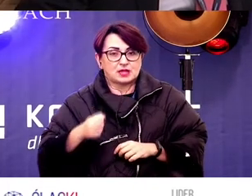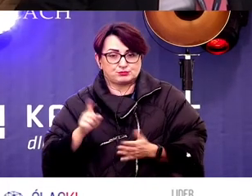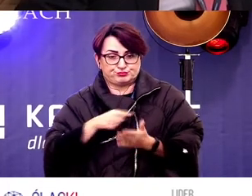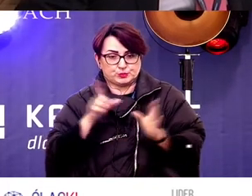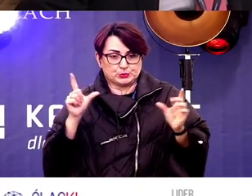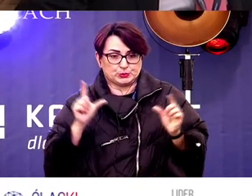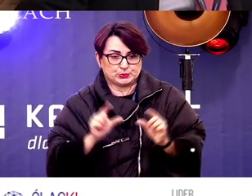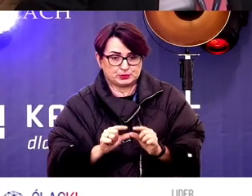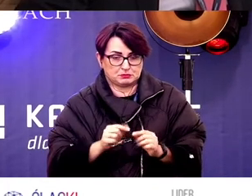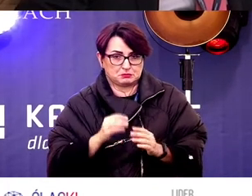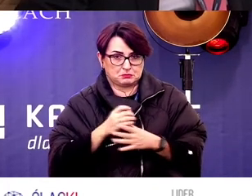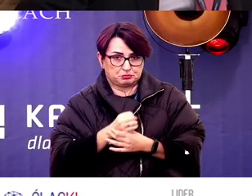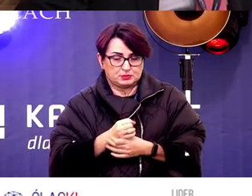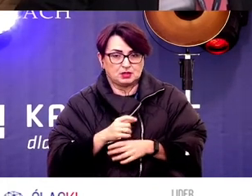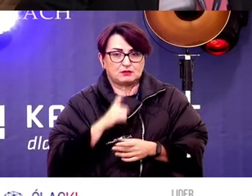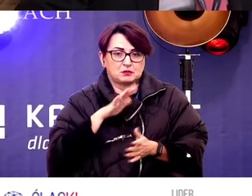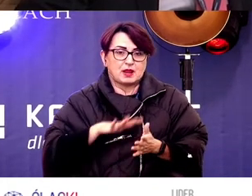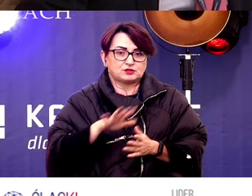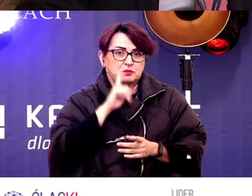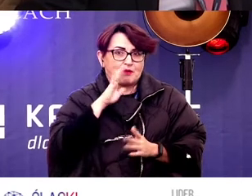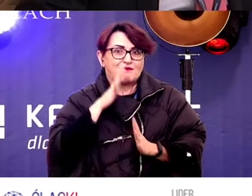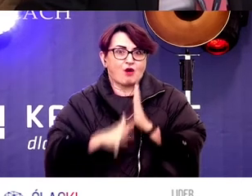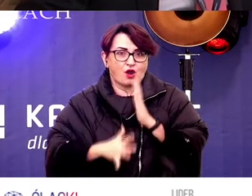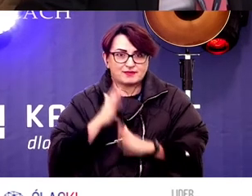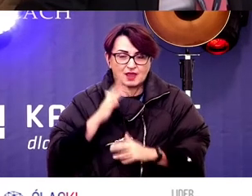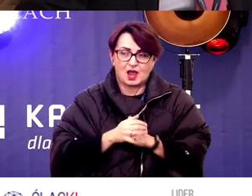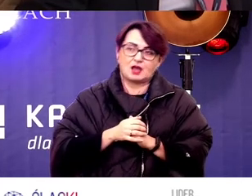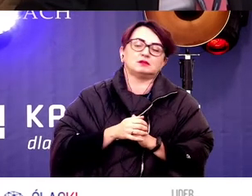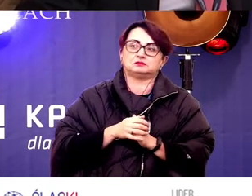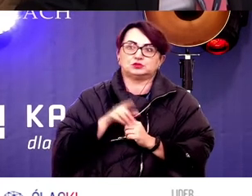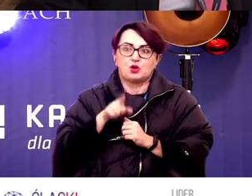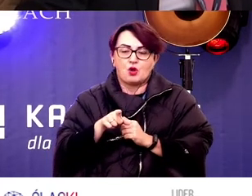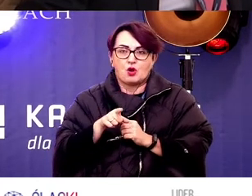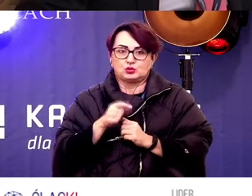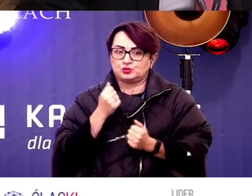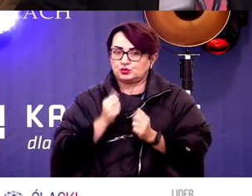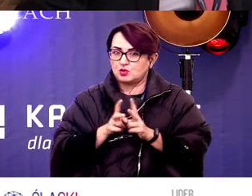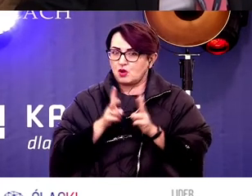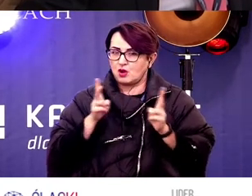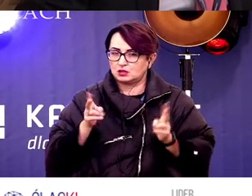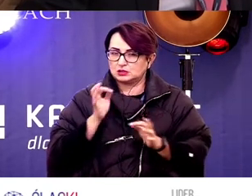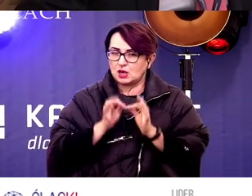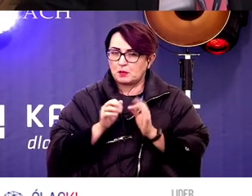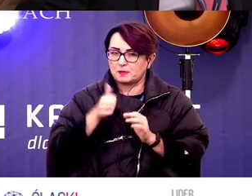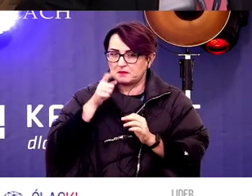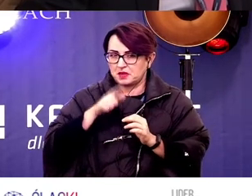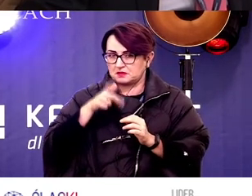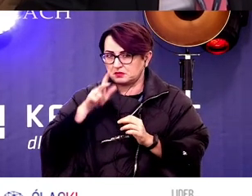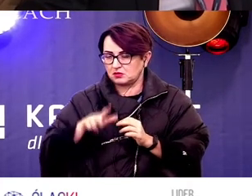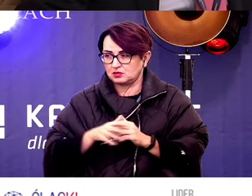do minimum, tak w zasadzie jako placówka niemalże wojenna. I to był taki trudny okres, szczególnie przez pierwsze